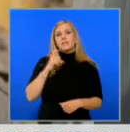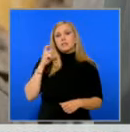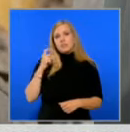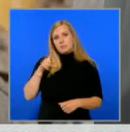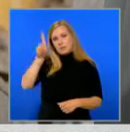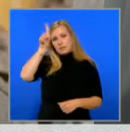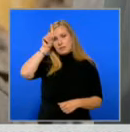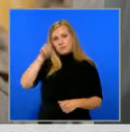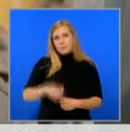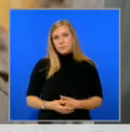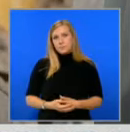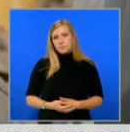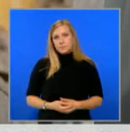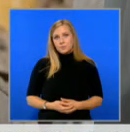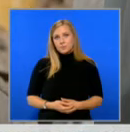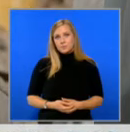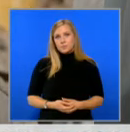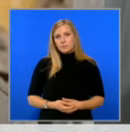седмочисленици в